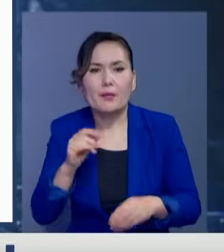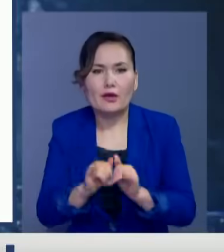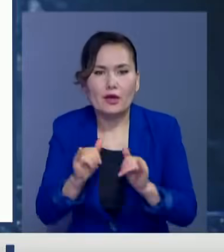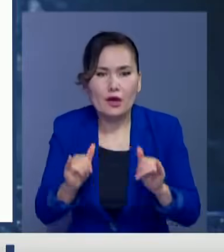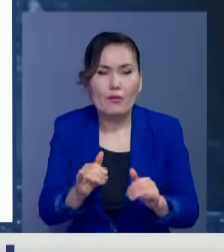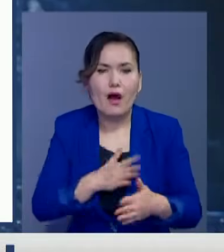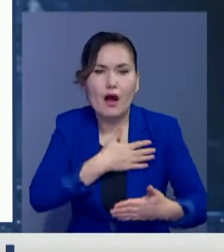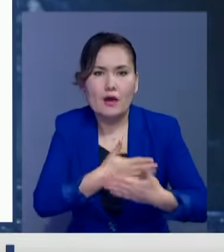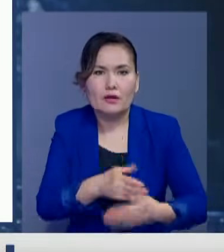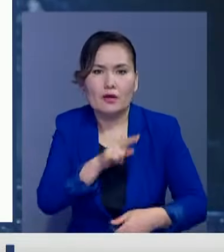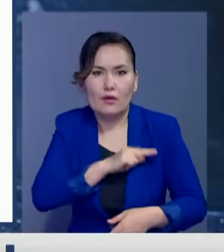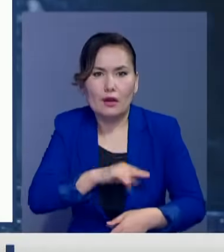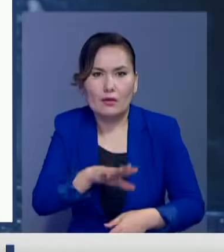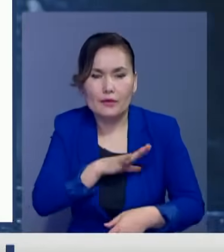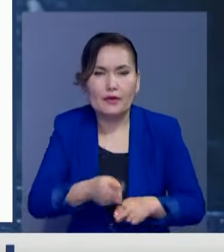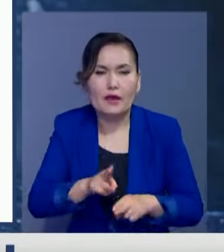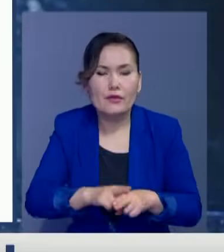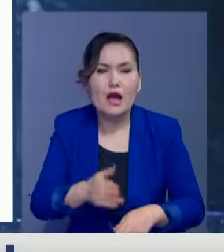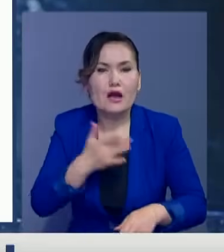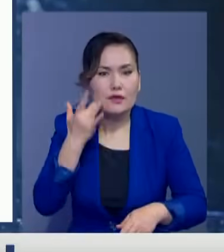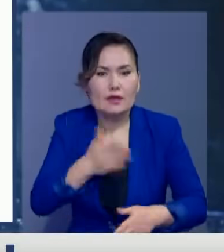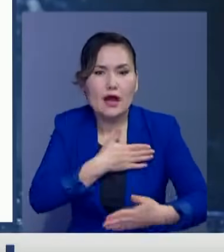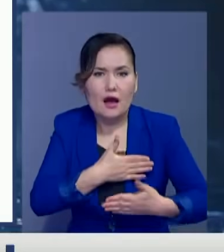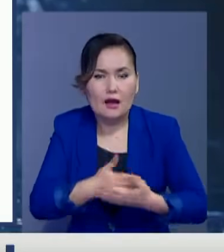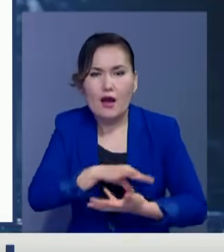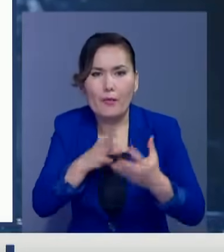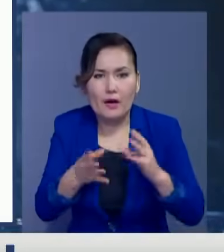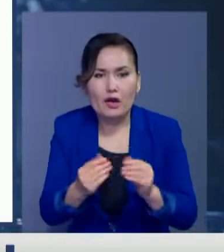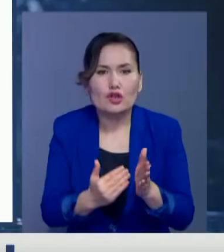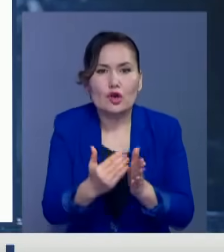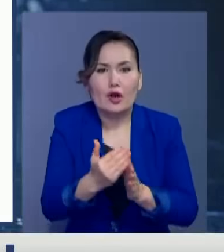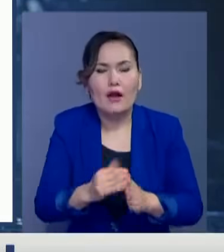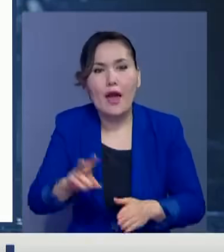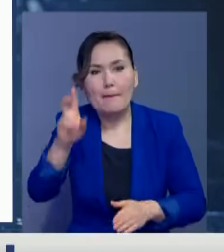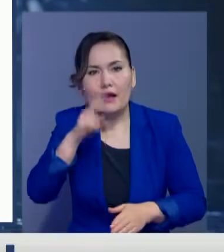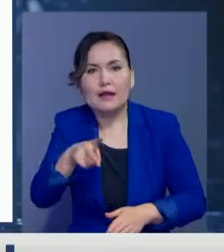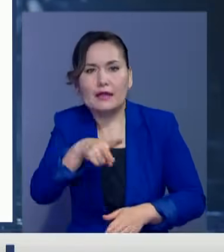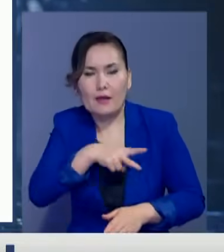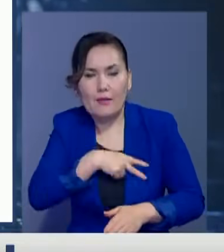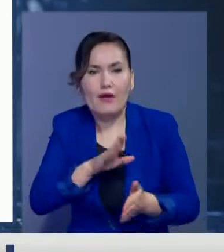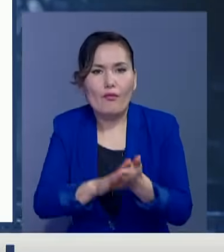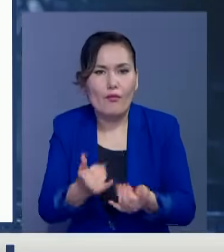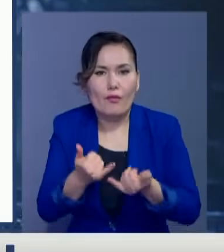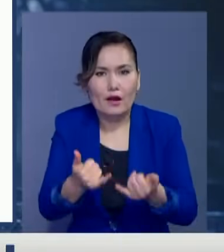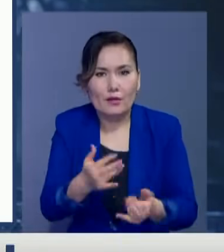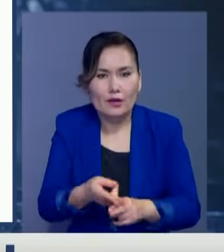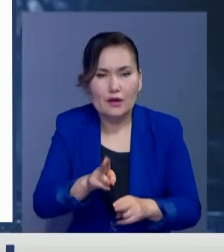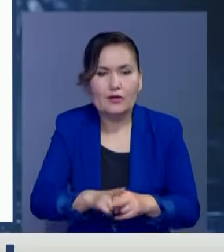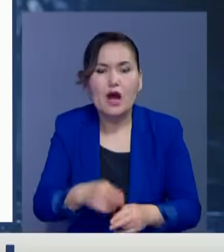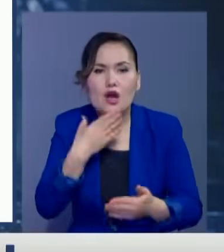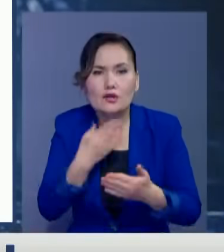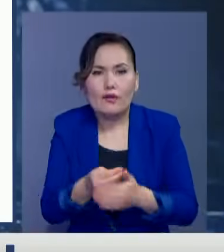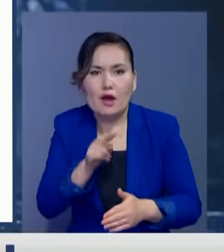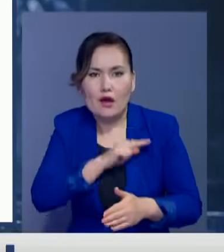әлеуметтік-экономикалық дамуына зор үлес қосты. Іскерлігінің арқасында жоғары дәрежелі мемлекеттік наградалармен марапатталды. Ол